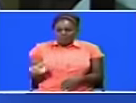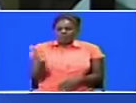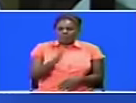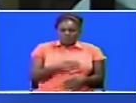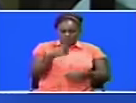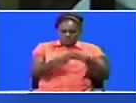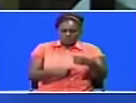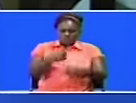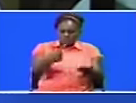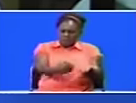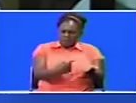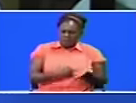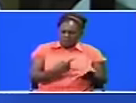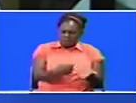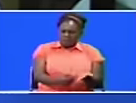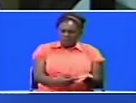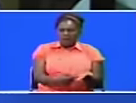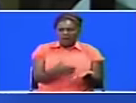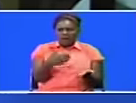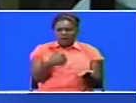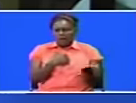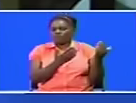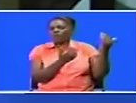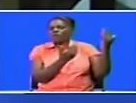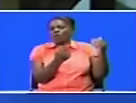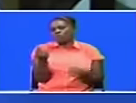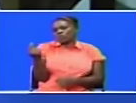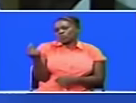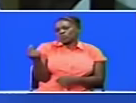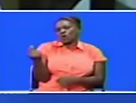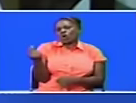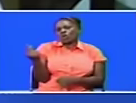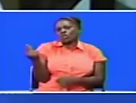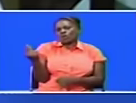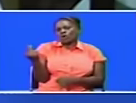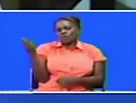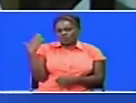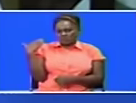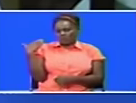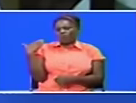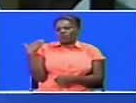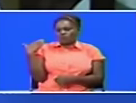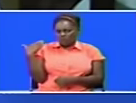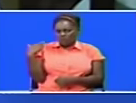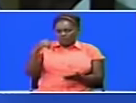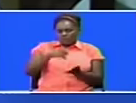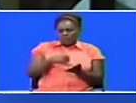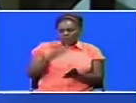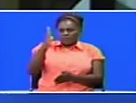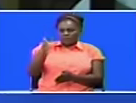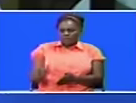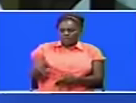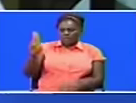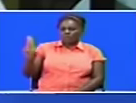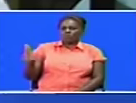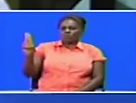umzug na kidogo kumu na matumbo moja kwa moja kuwa rais